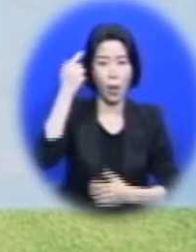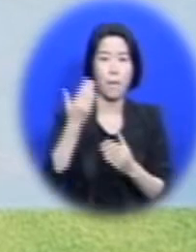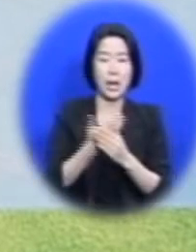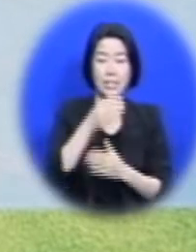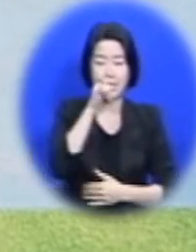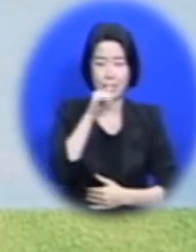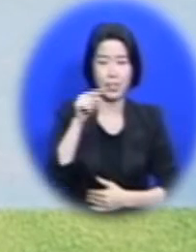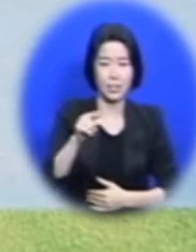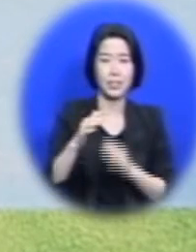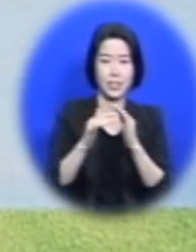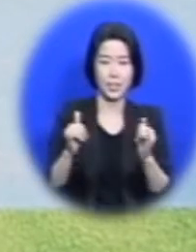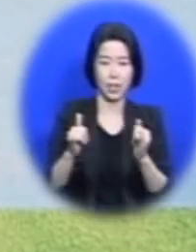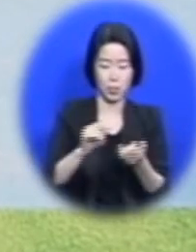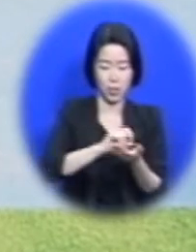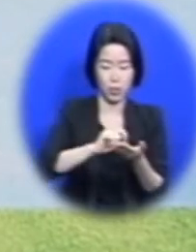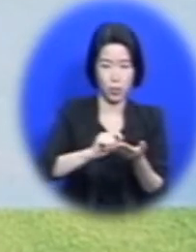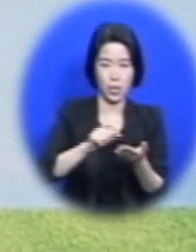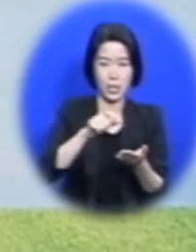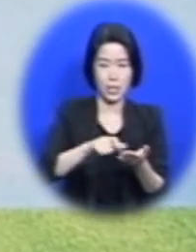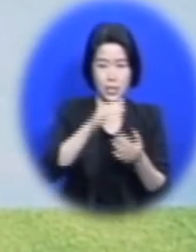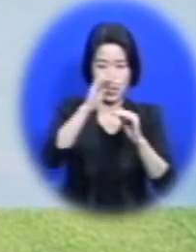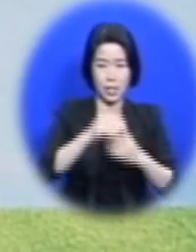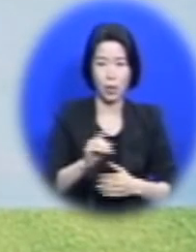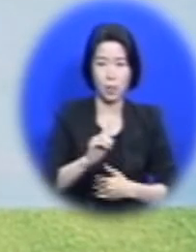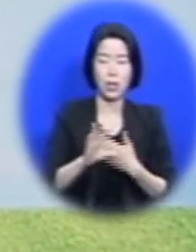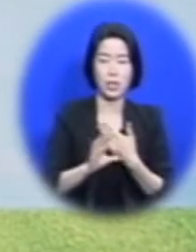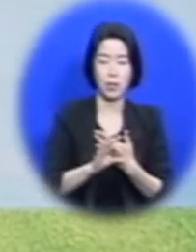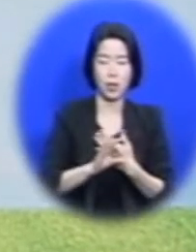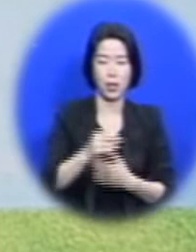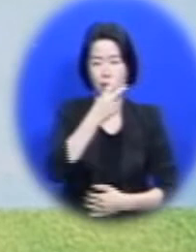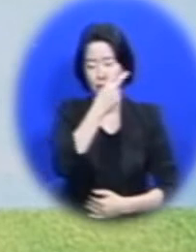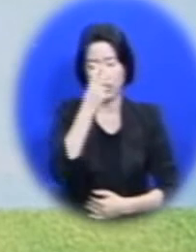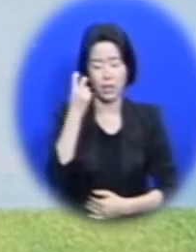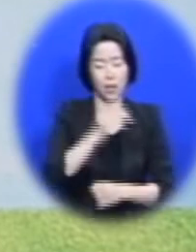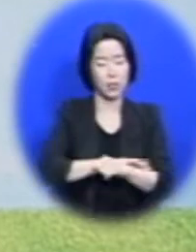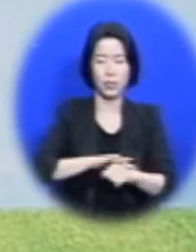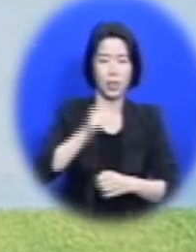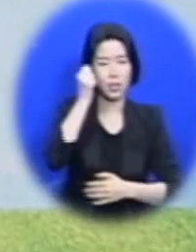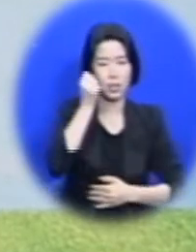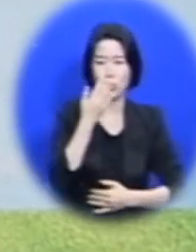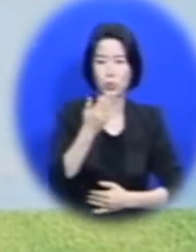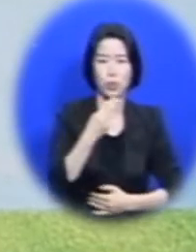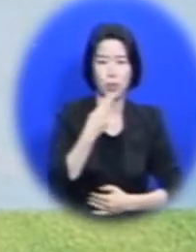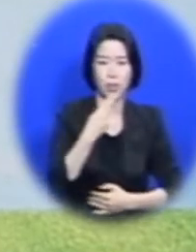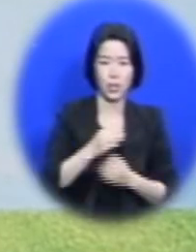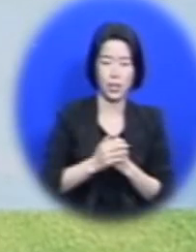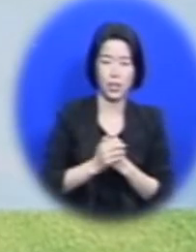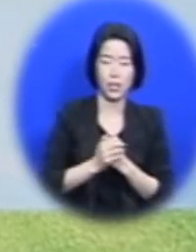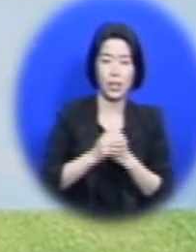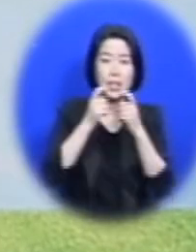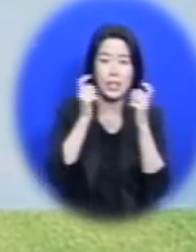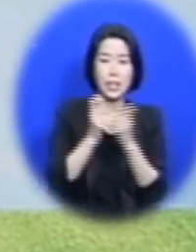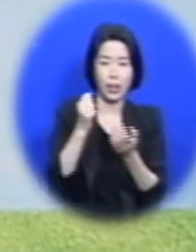그분이 수기에 이렇게 썼습니다. 잠을 잘 이룰 수가 없다.